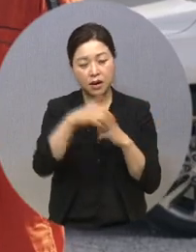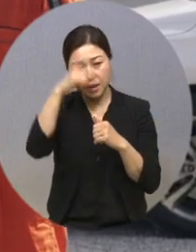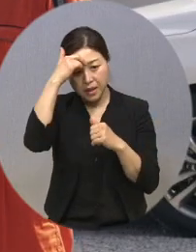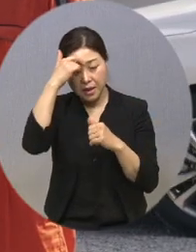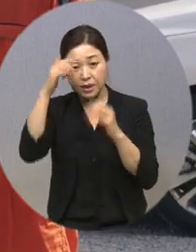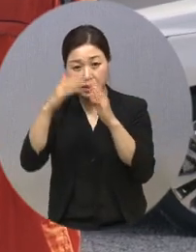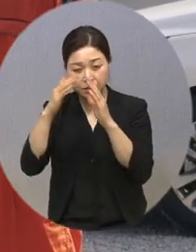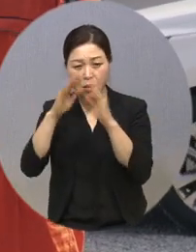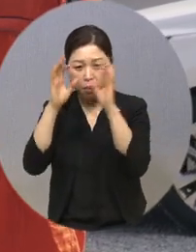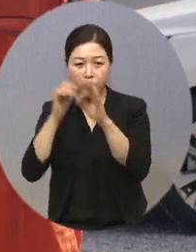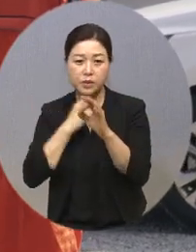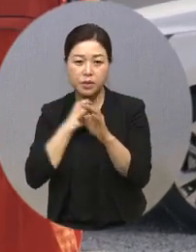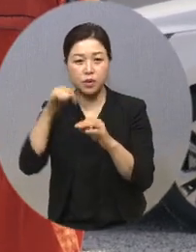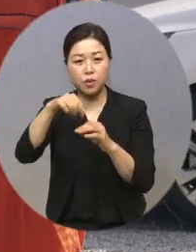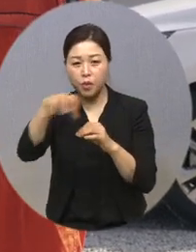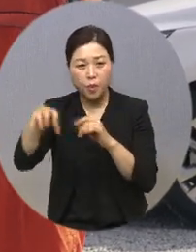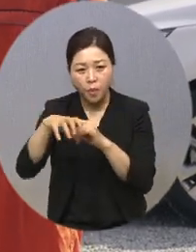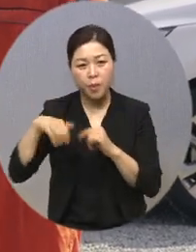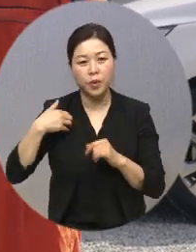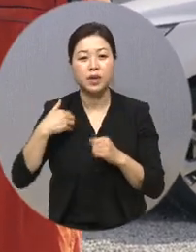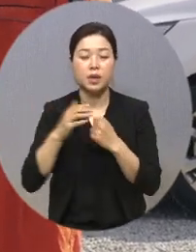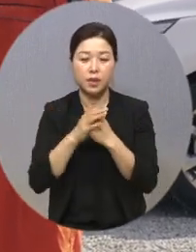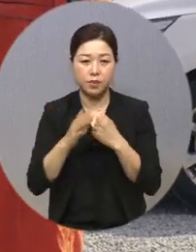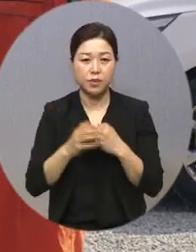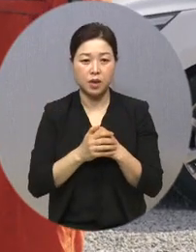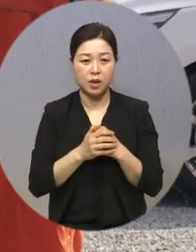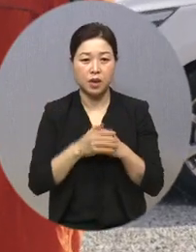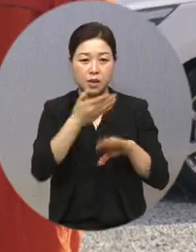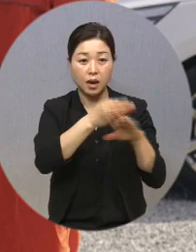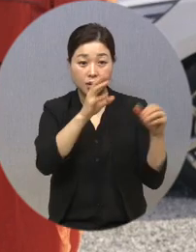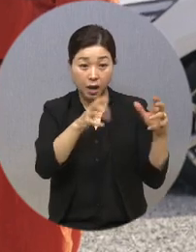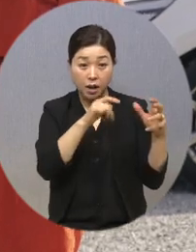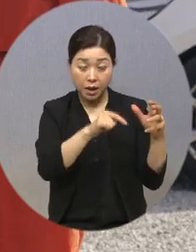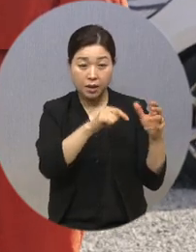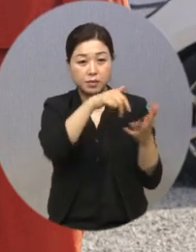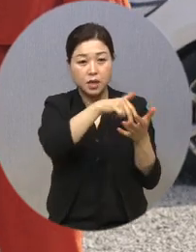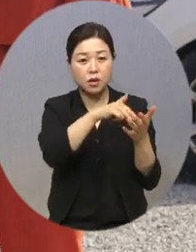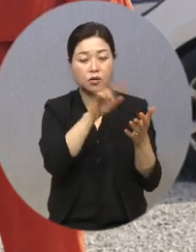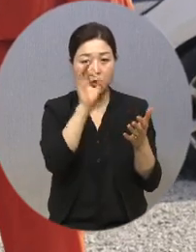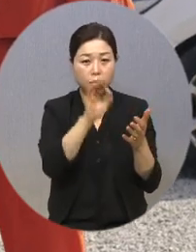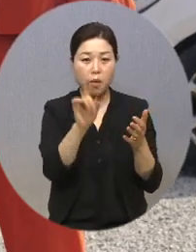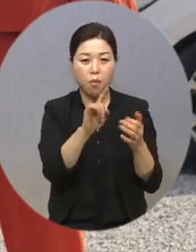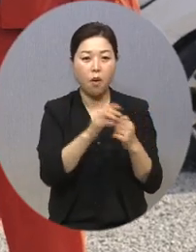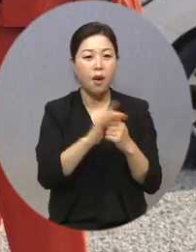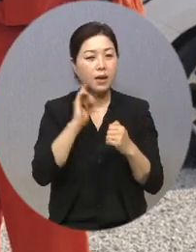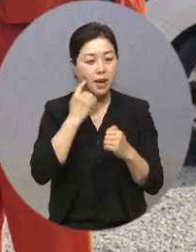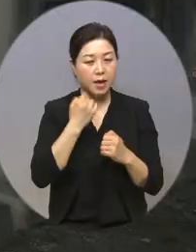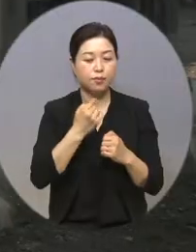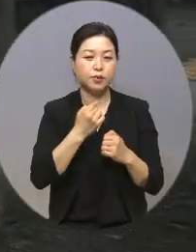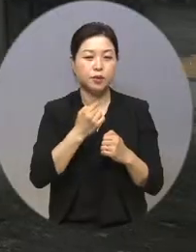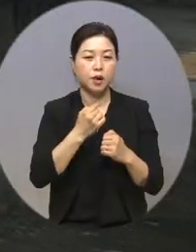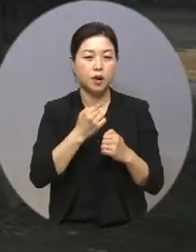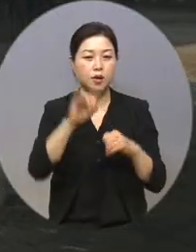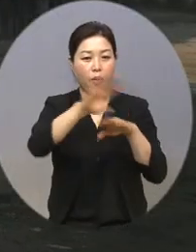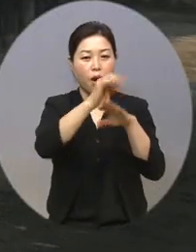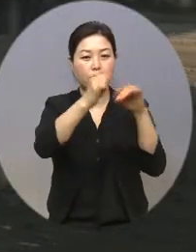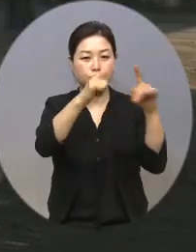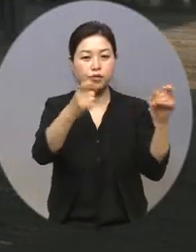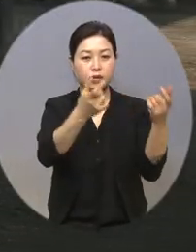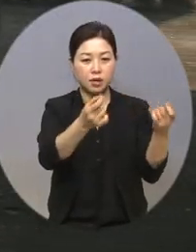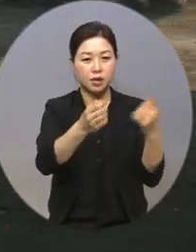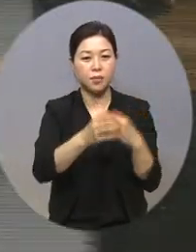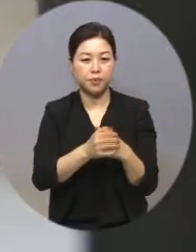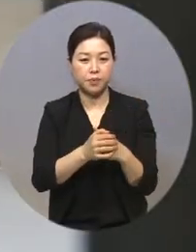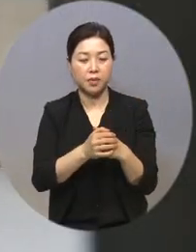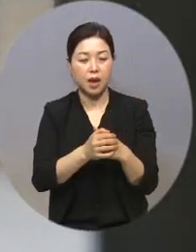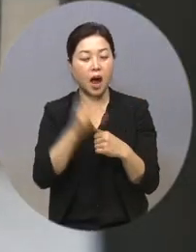안 온 거잖아요. 그리고 쉽게 말하면 외국 같은 경우 궁전이잖아. 왕궁 같은 분위기잖아. 팔리스니까. 그러니까 옛날 같은 고성, 외국에 가면 있듯이 우리